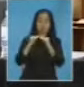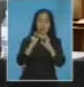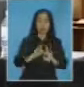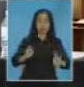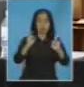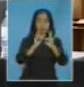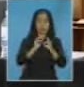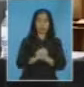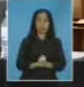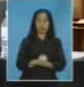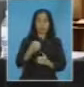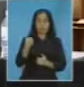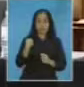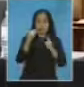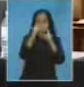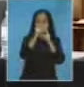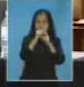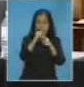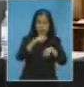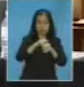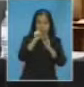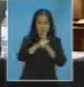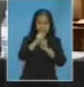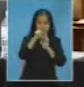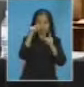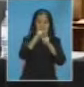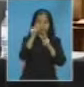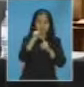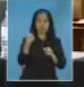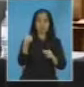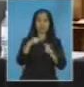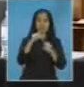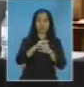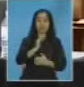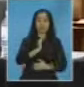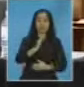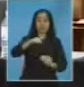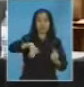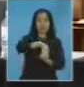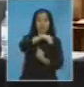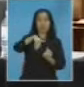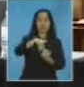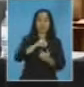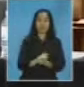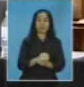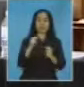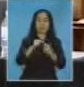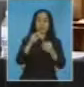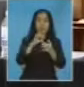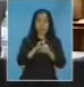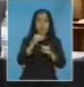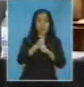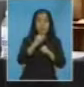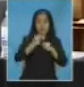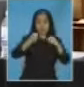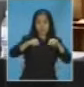ะแล้วนอกจากนี้มีอีกคำหนึ่งที่ท่านจะใช้เวลา1นาทีในการอธิบายคือคำว่าธรรมาภิบาลสิ่งแวดล้อมมันเป็นเรื่องของปฏิญญาริ